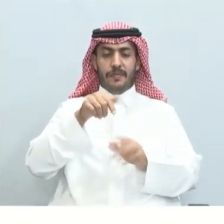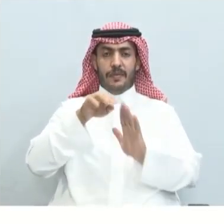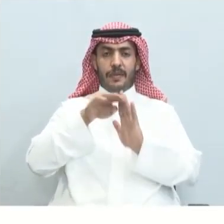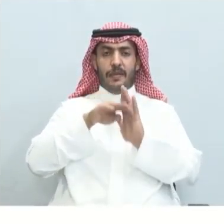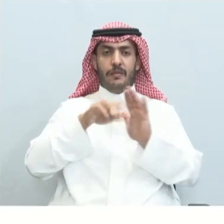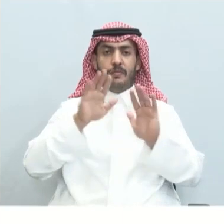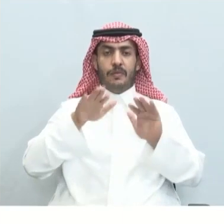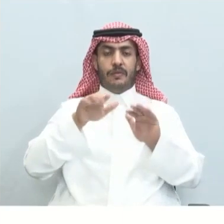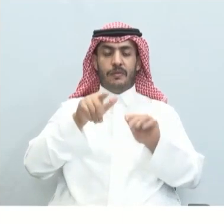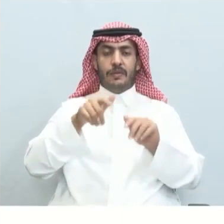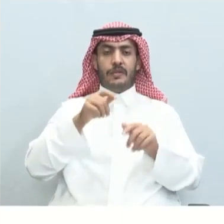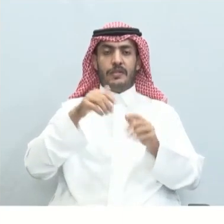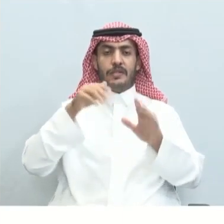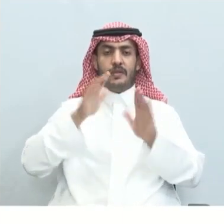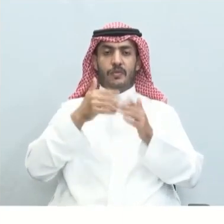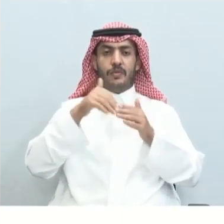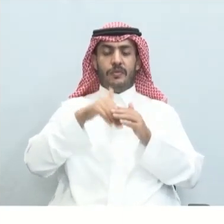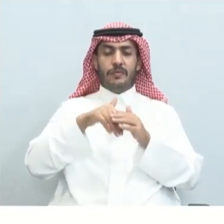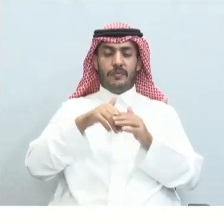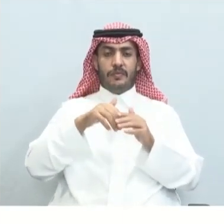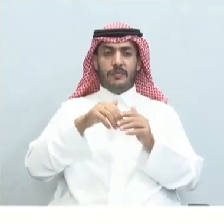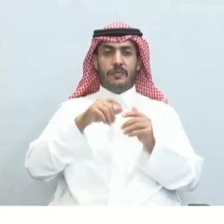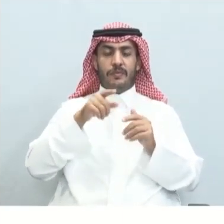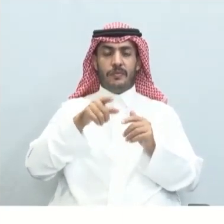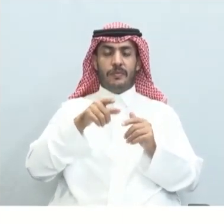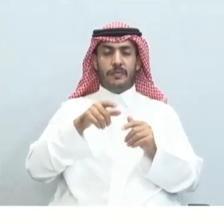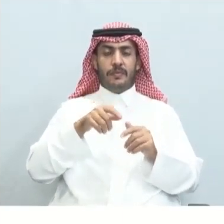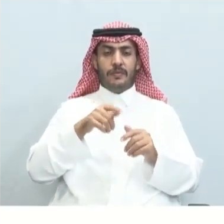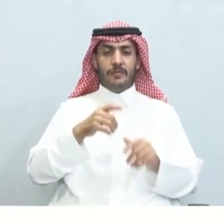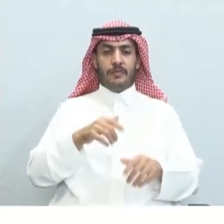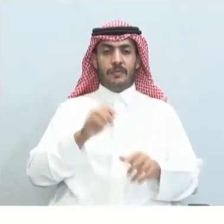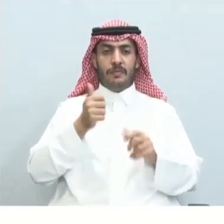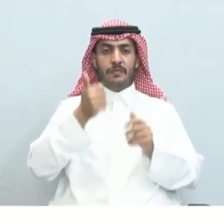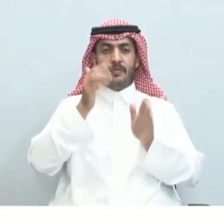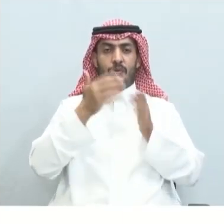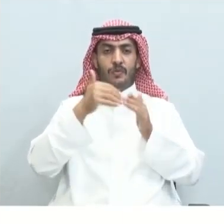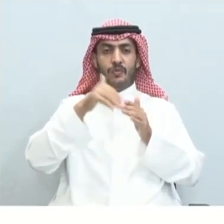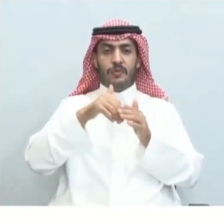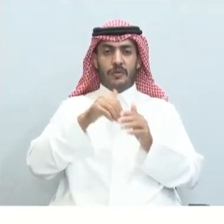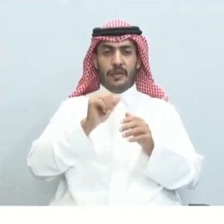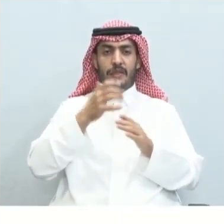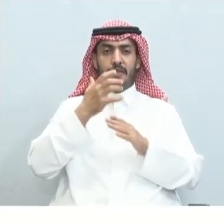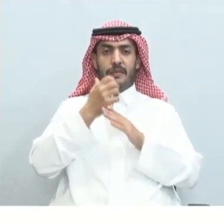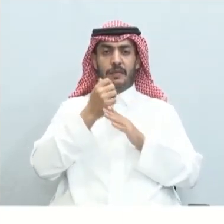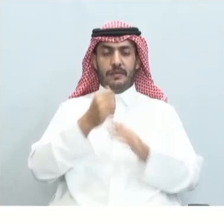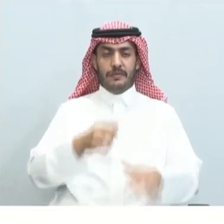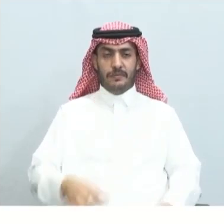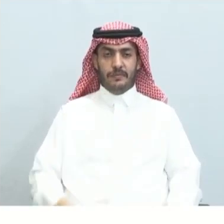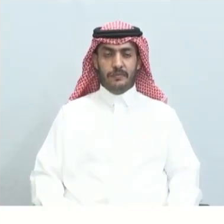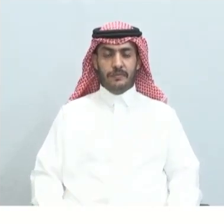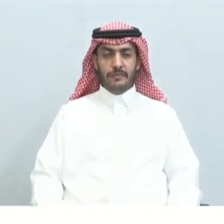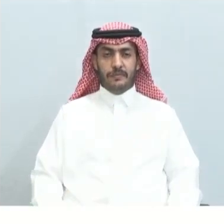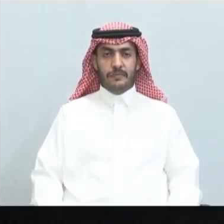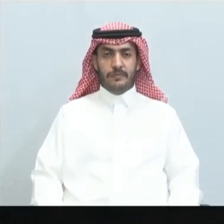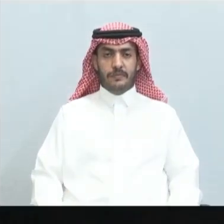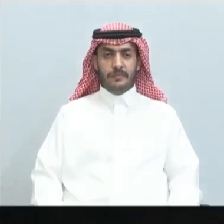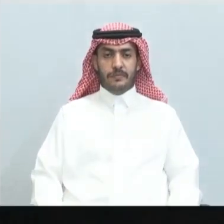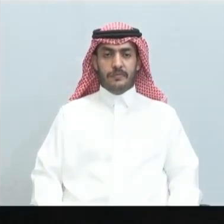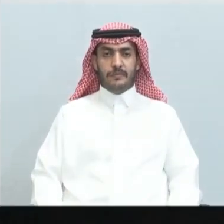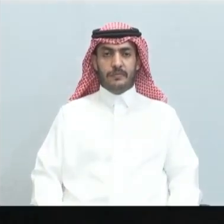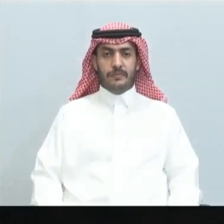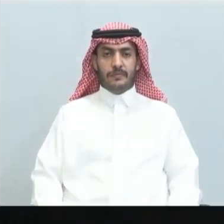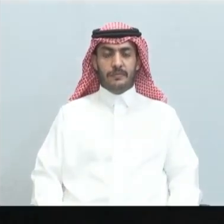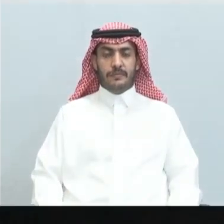ماذا يوجد داخل الصندوق او ان ما هو في الصندوق هو دباسه برايكم